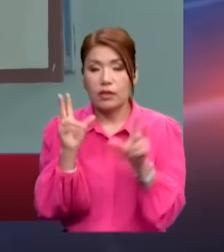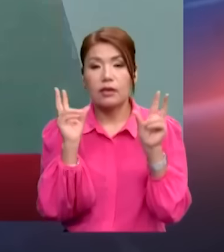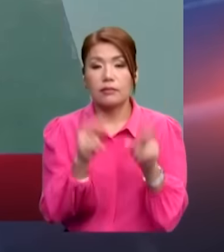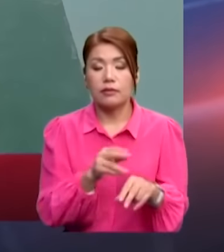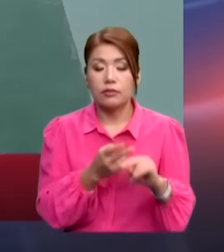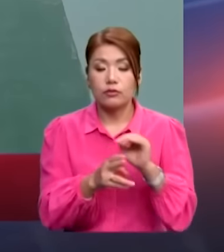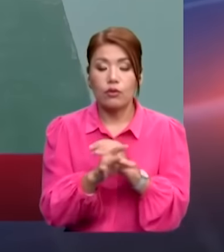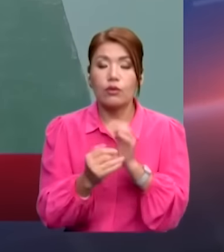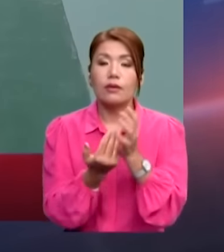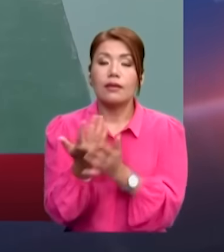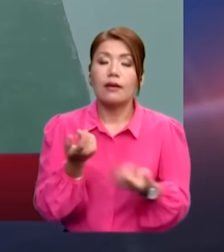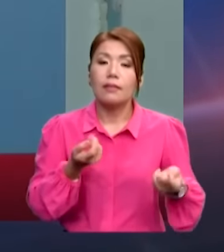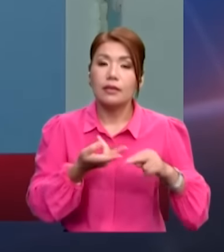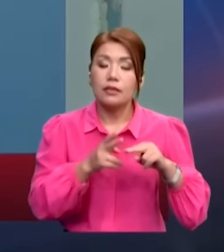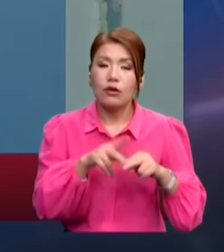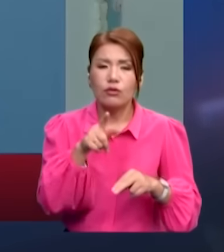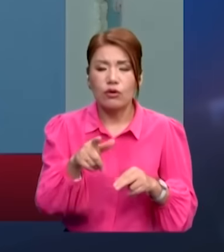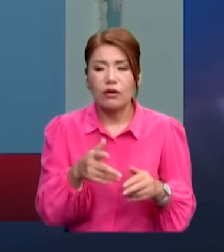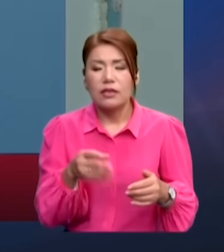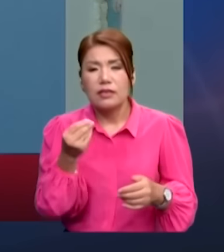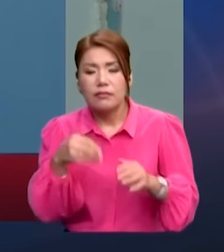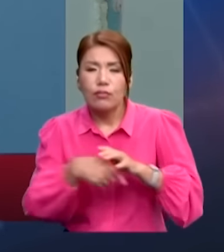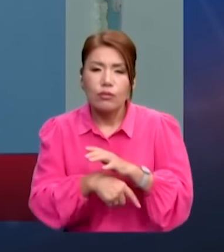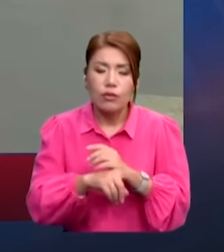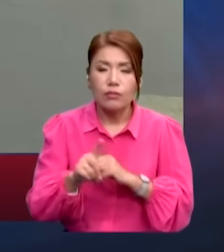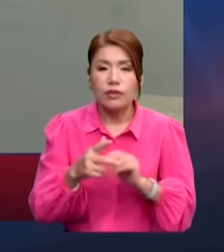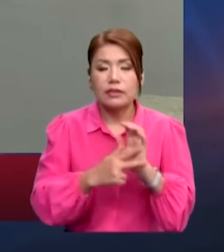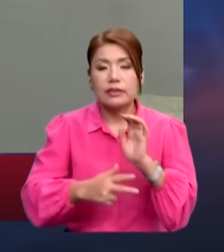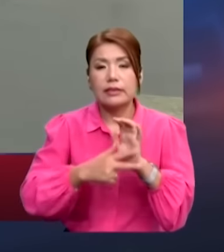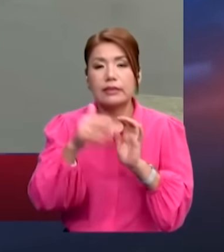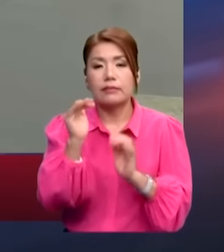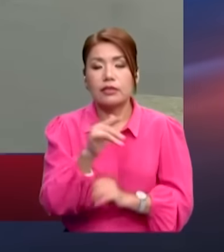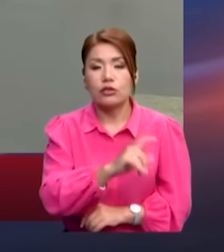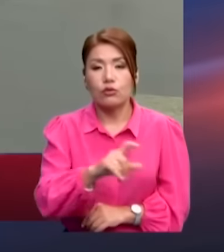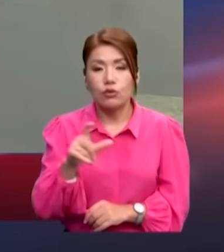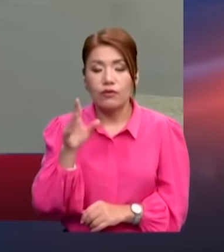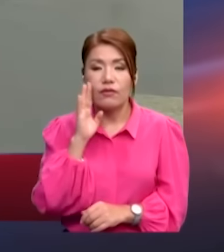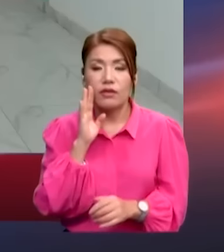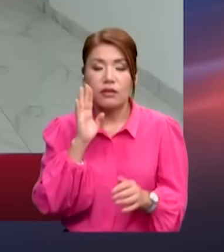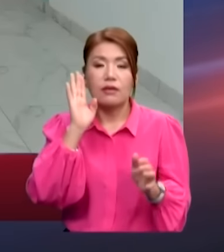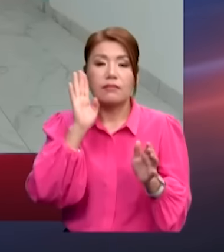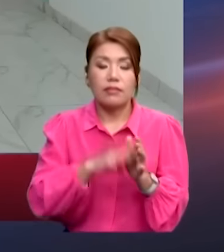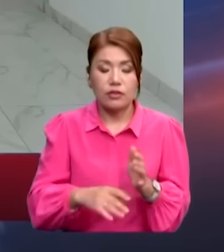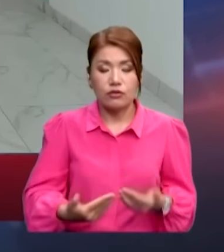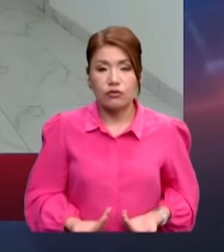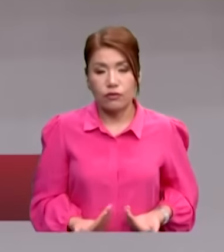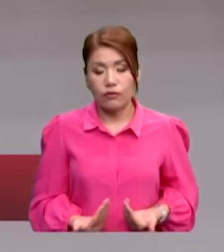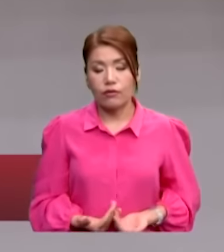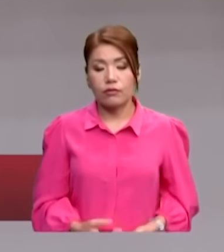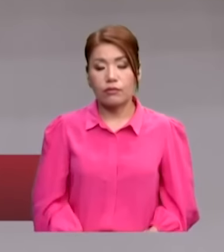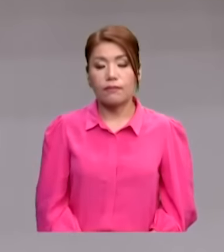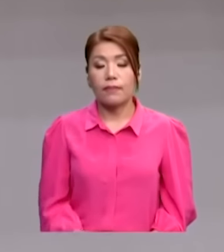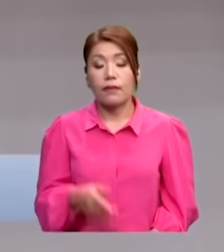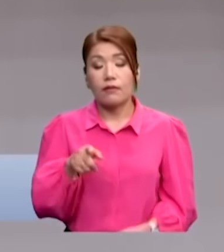Жоғары аудиторлық палата өкілі тойымсыз басшылардың кесірінен 88 мың адамның ауызсусыз отырғанын айтты.